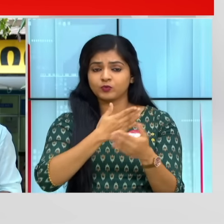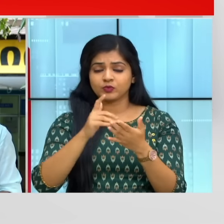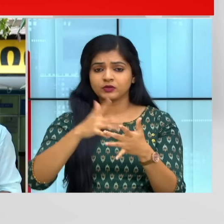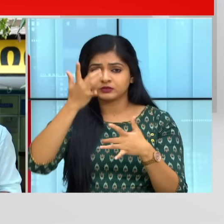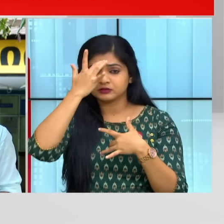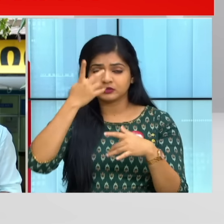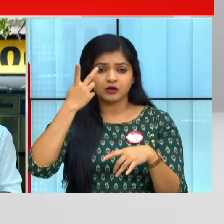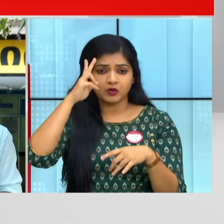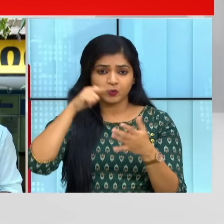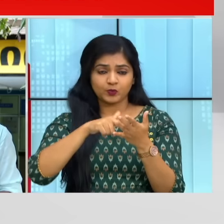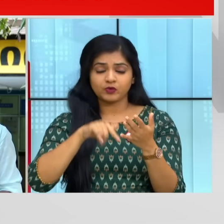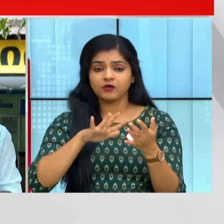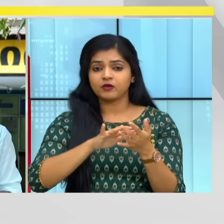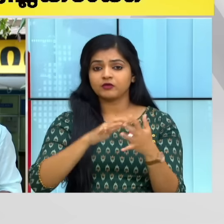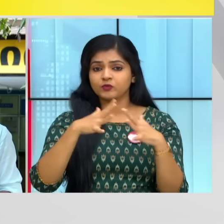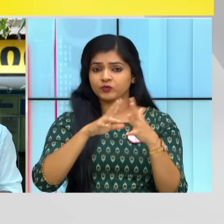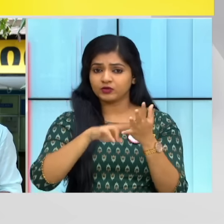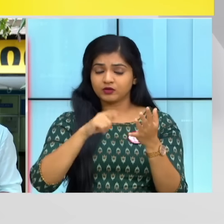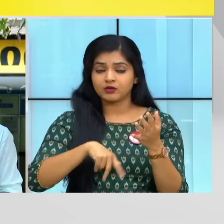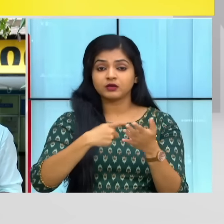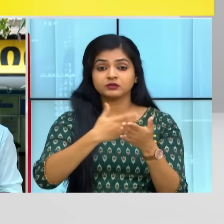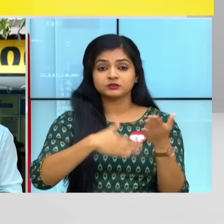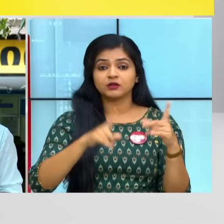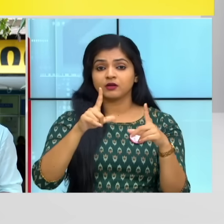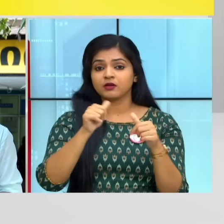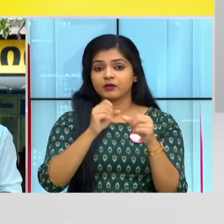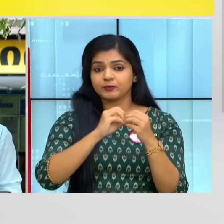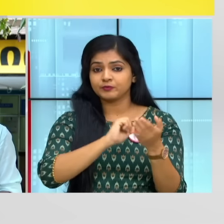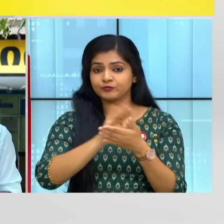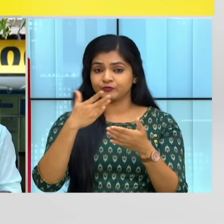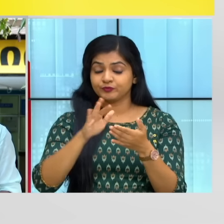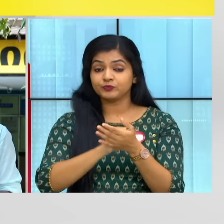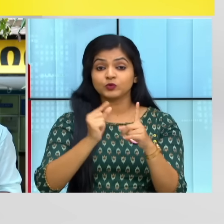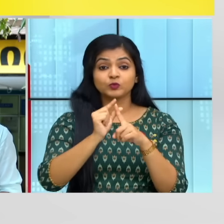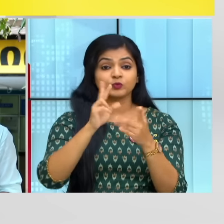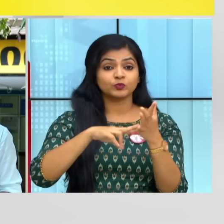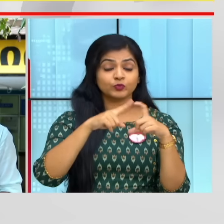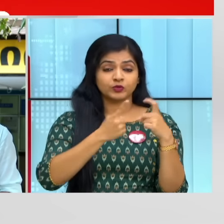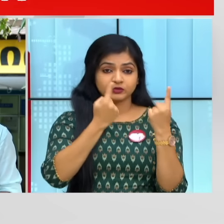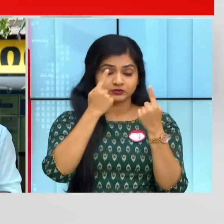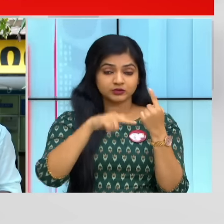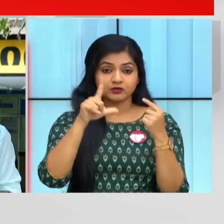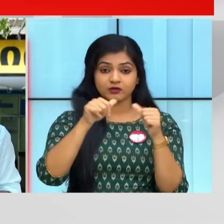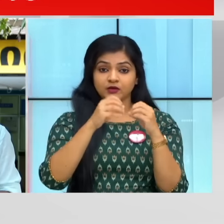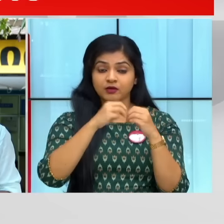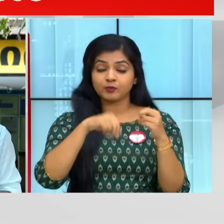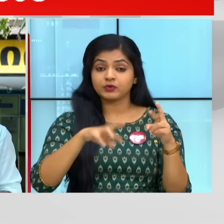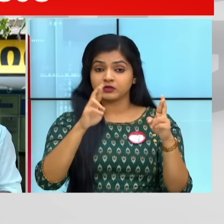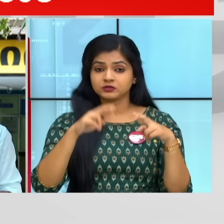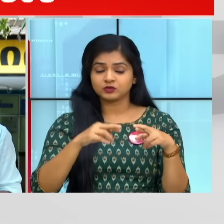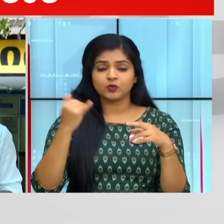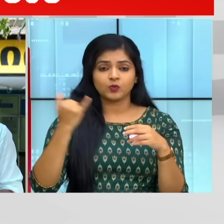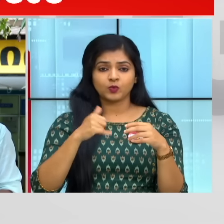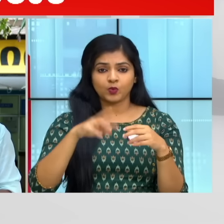കഴിയുന്നുണ്ട്. ഇയാളുടെ സ്രവ പരിശോധനയ്ക്കായി അയച്ചിരിക്കുകയാണ്. പൂനെയിൽ നിന്നും സ്രവം പരിശോധിച്ച ശേഷം ഇതിന്റെ റിസൾട്ട് ഉടൻ തന്നെ പുറത്തു വരുമെന്നാണ്